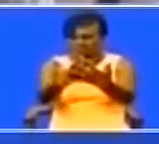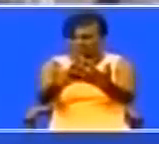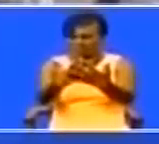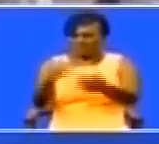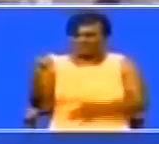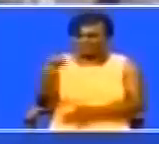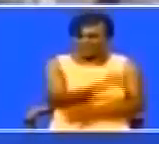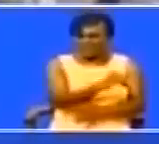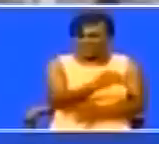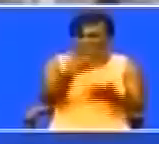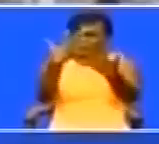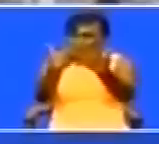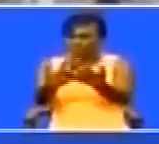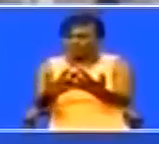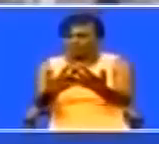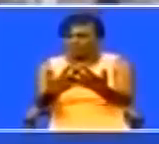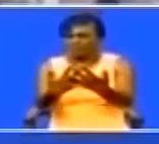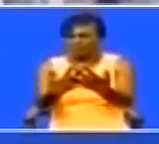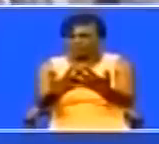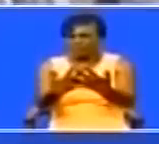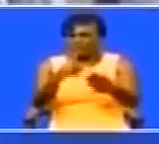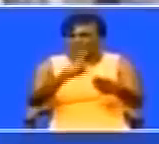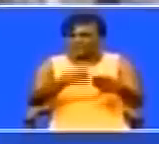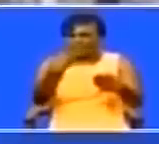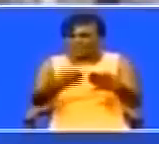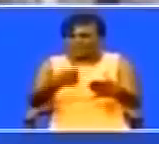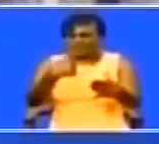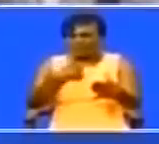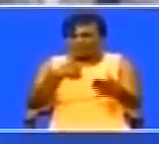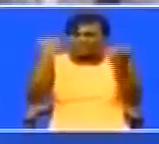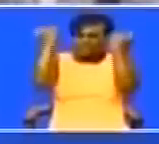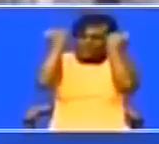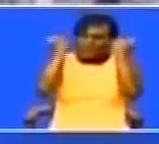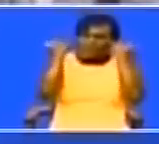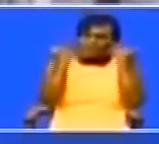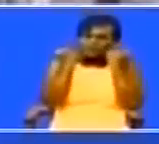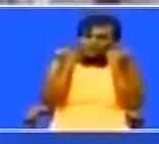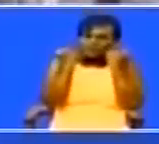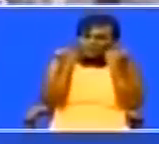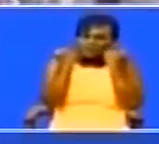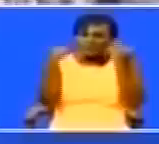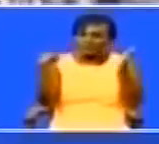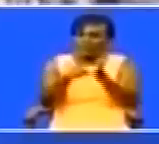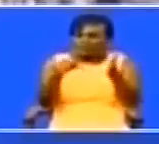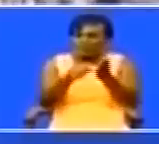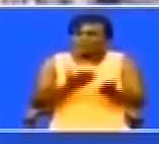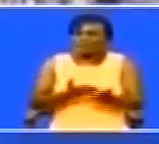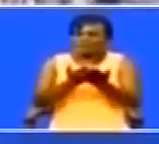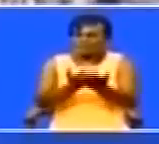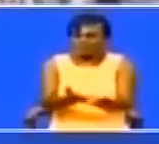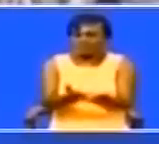nakaa huku kwa Sero rago tena mimi nafanya kesi. Alafu kama na shida mimi nawashirua,